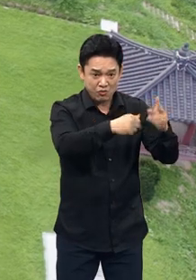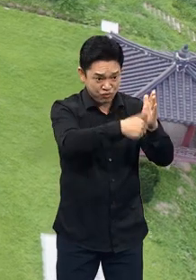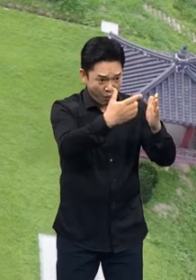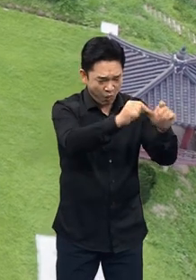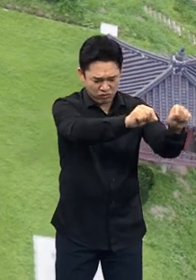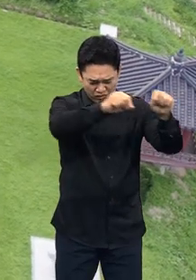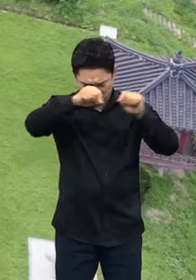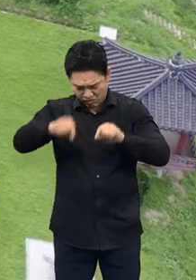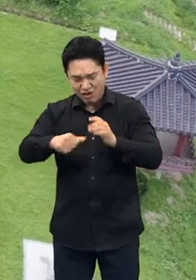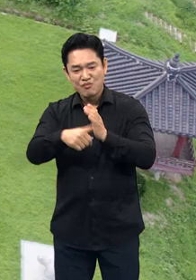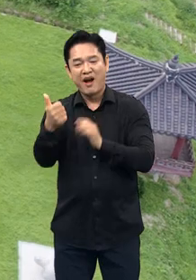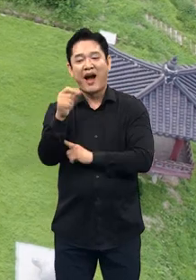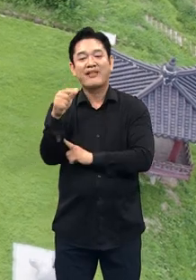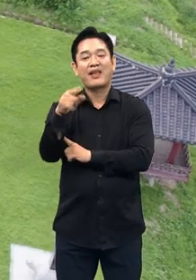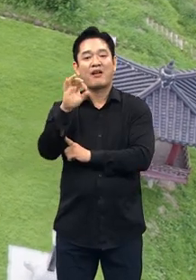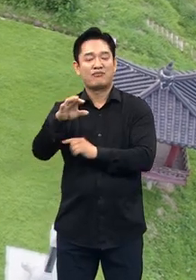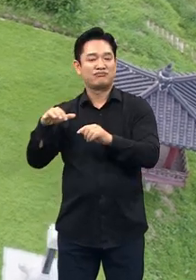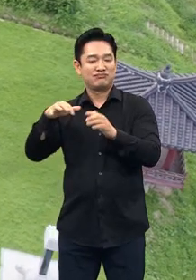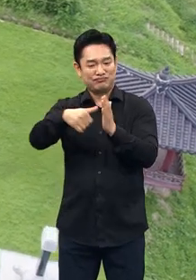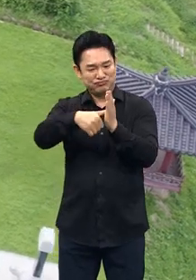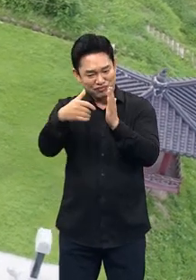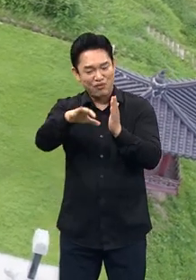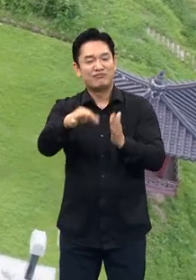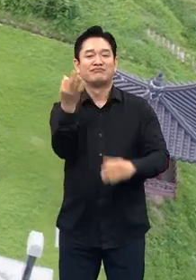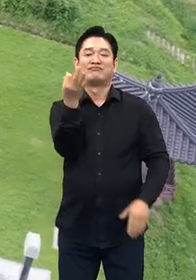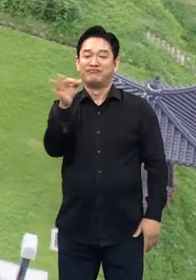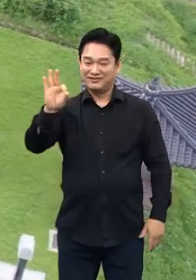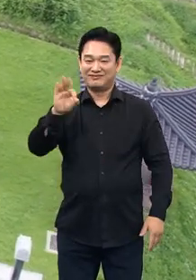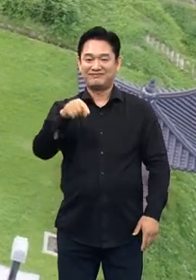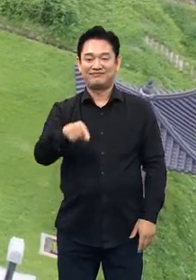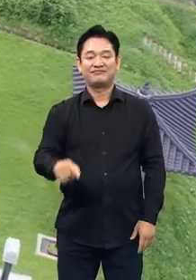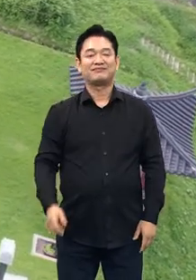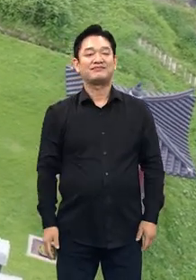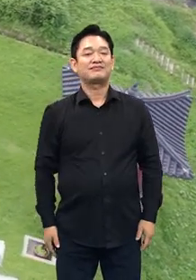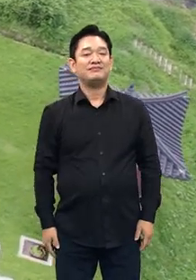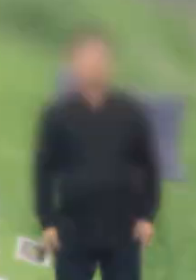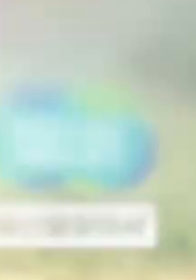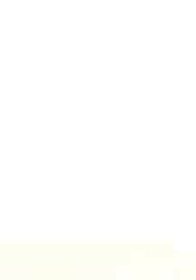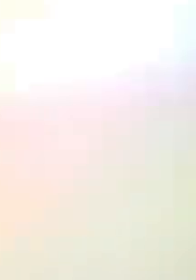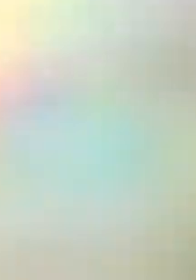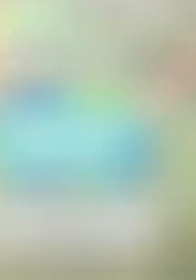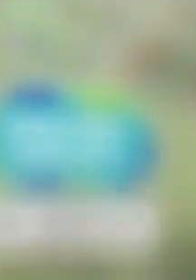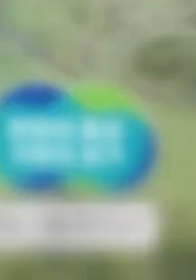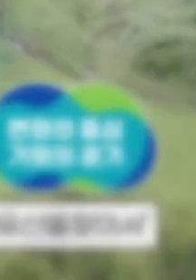함께 우리나라 차문화 2대 성지로서의 가치를 인정한 것입니다.